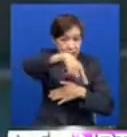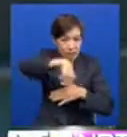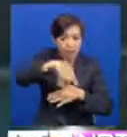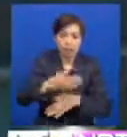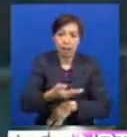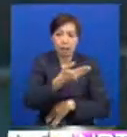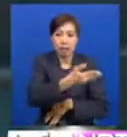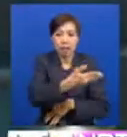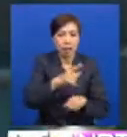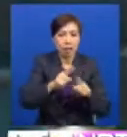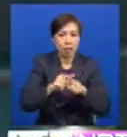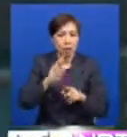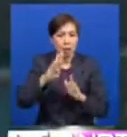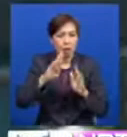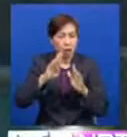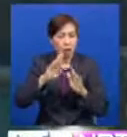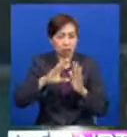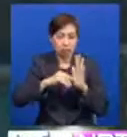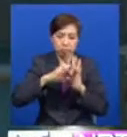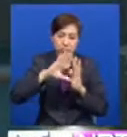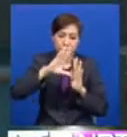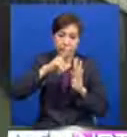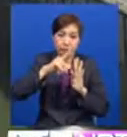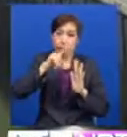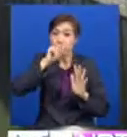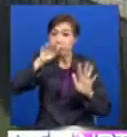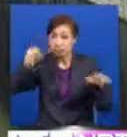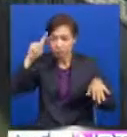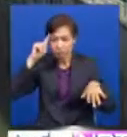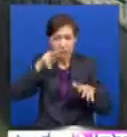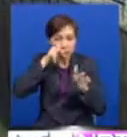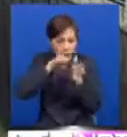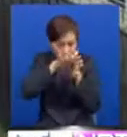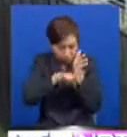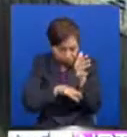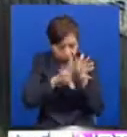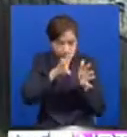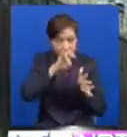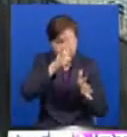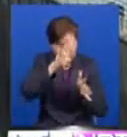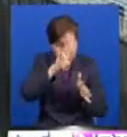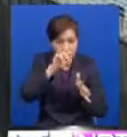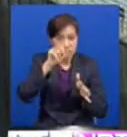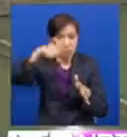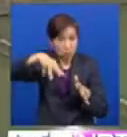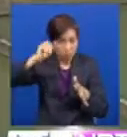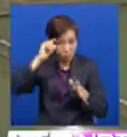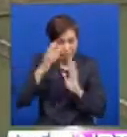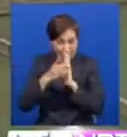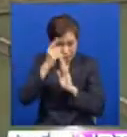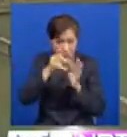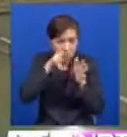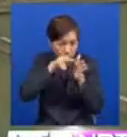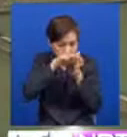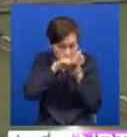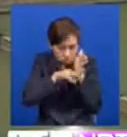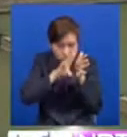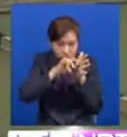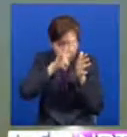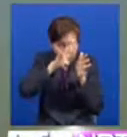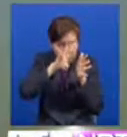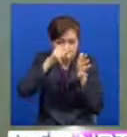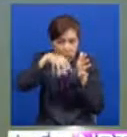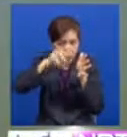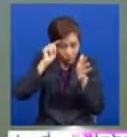สรรพยาจังหวัดชัยนาทระดับน้ำเหนือเขื่อนลดลงถึง 77เซนติเมตรภายในสัปดาห์ทำให้บริเวณริม